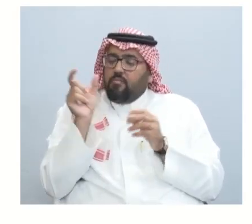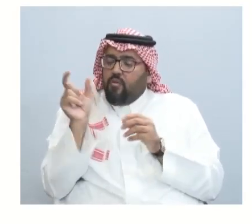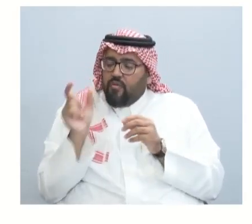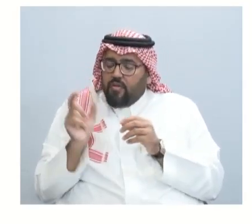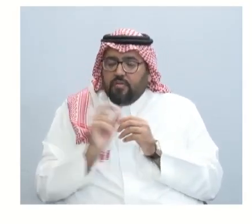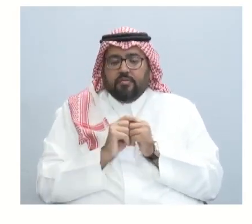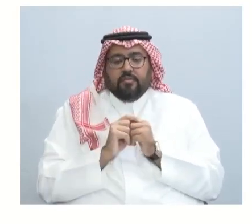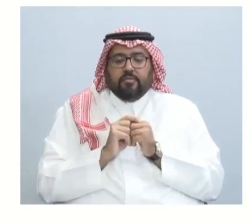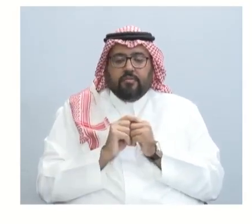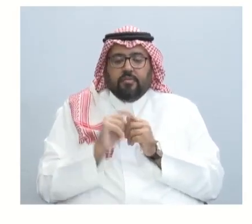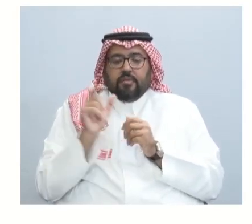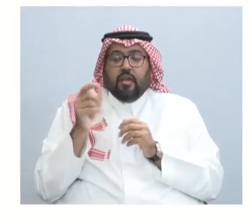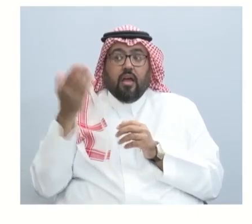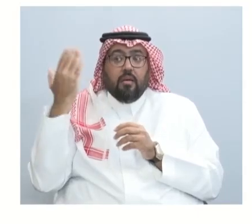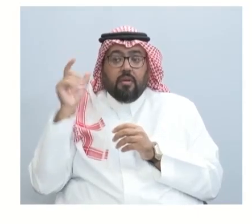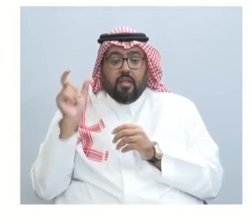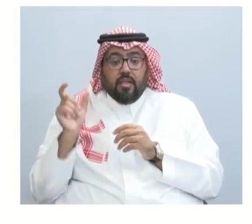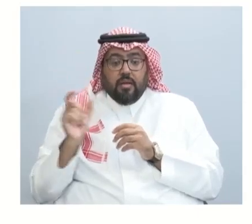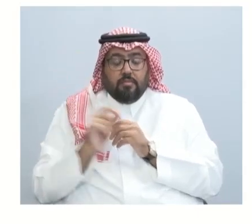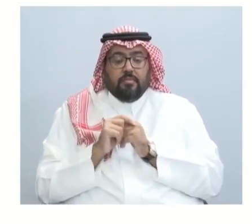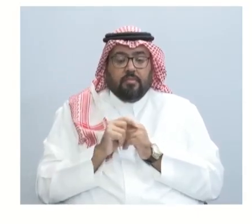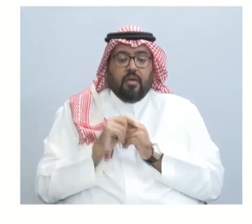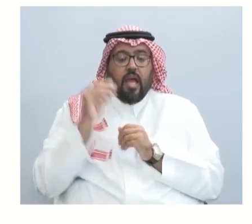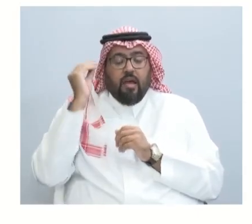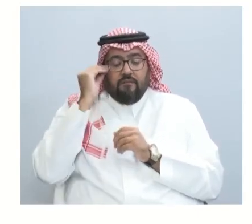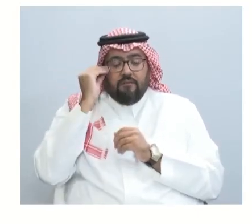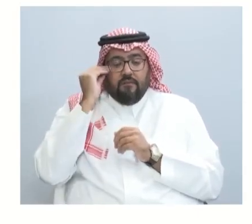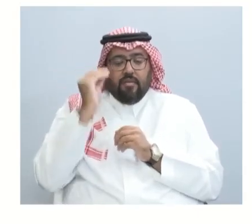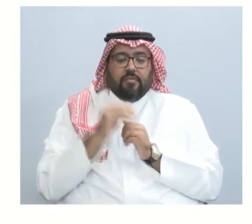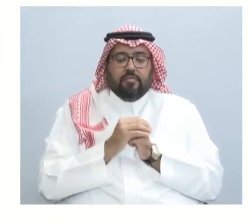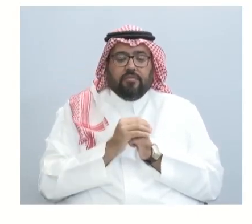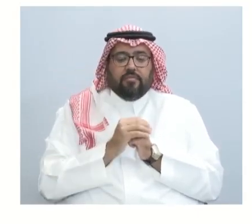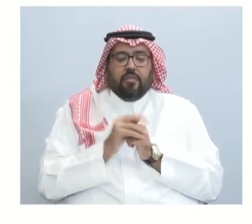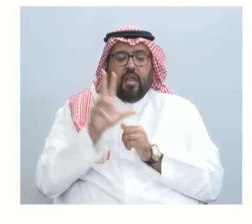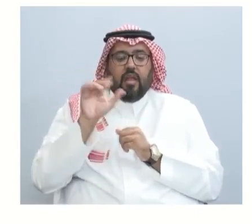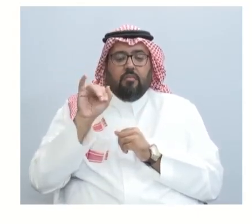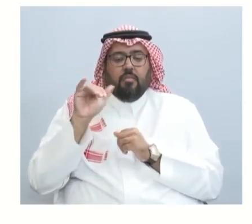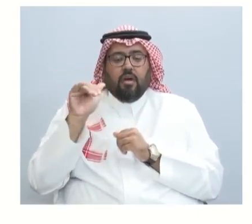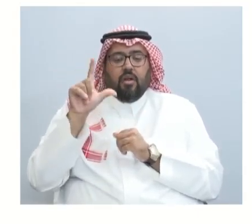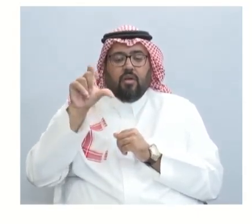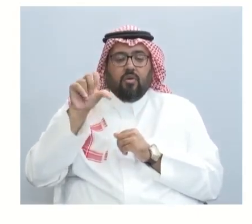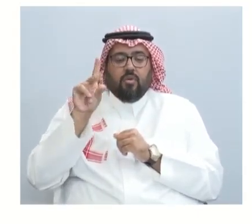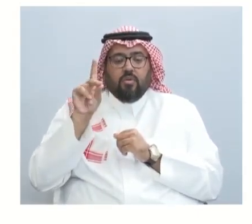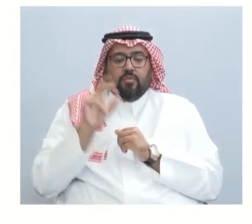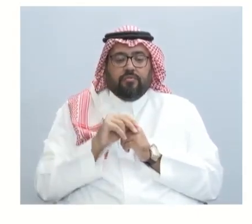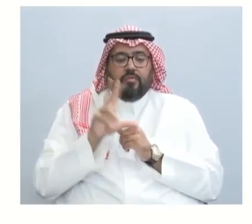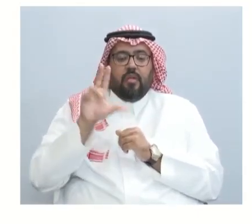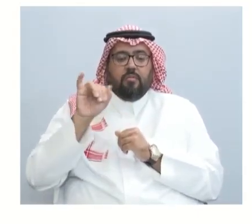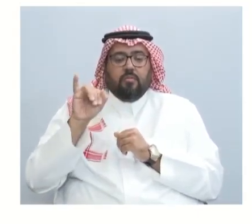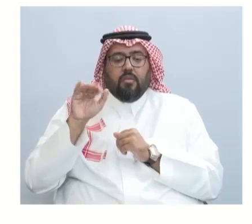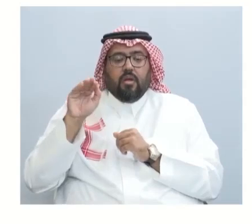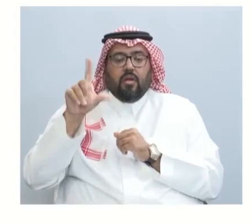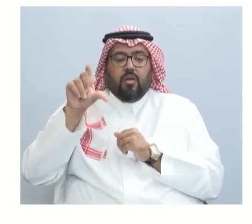سبق عزيزي الطالب وعزيزه الطالبه ان تعرفنا على المخلوط وكذلك المحلول